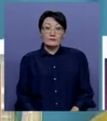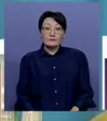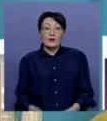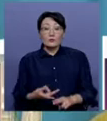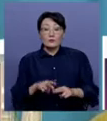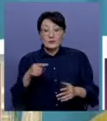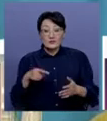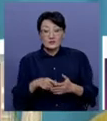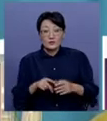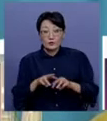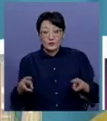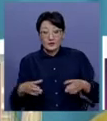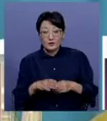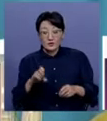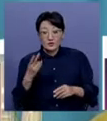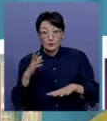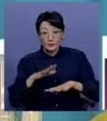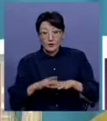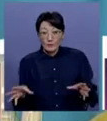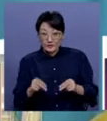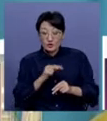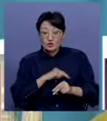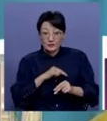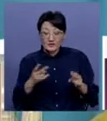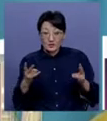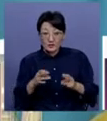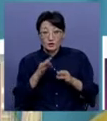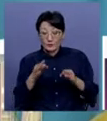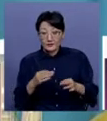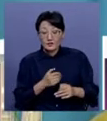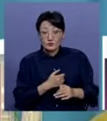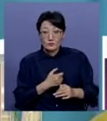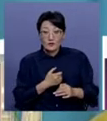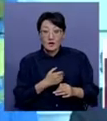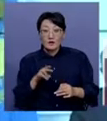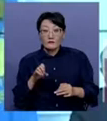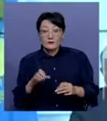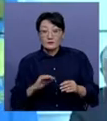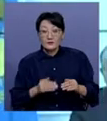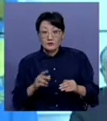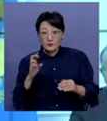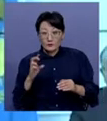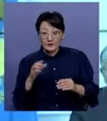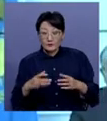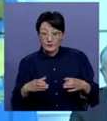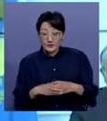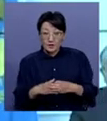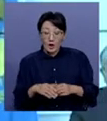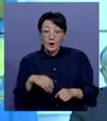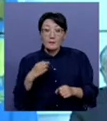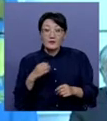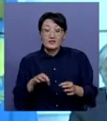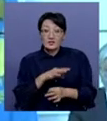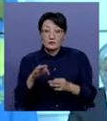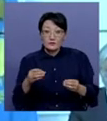Бұл мәселеде үкімет пен ұлттық банк үйлесімді жұмыс істеу қажет екенін атап айтқым келеді. Квазимемлекеттік компаниялардағы басы